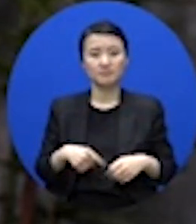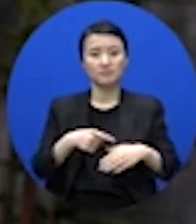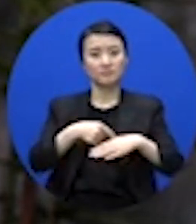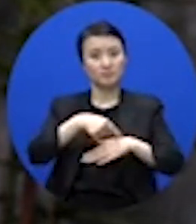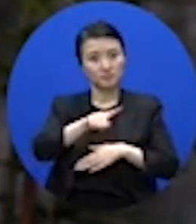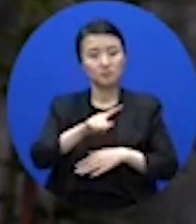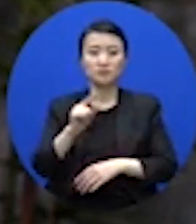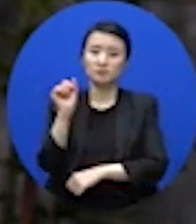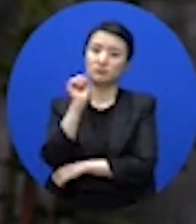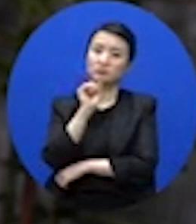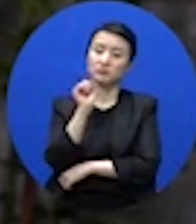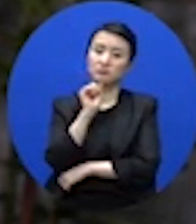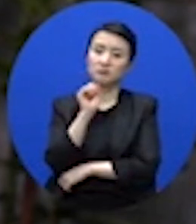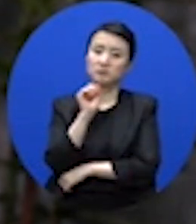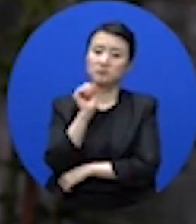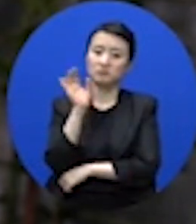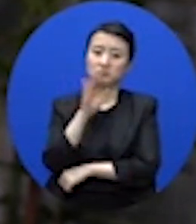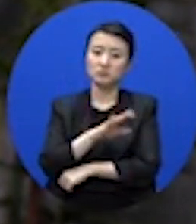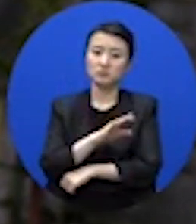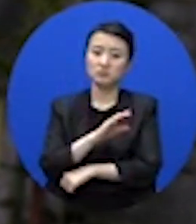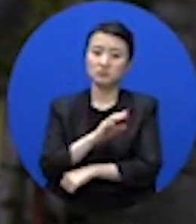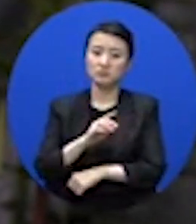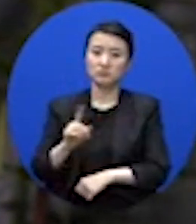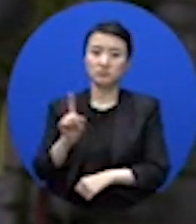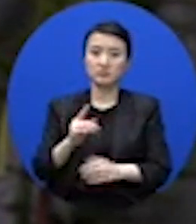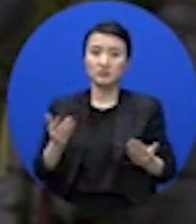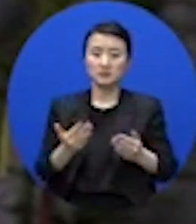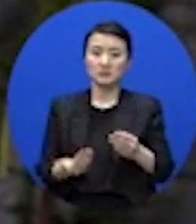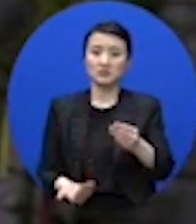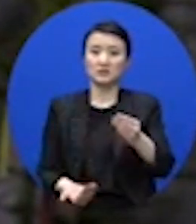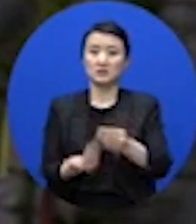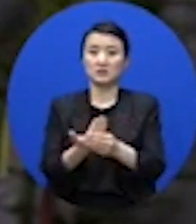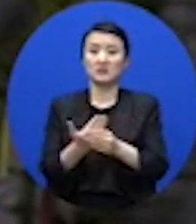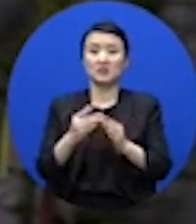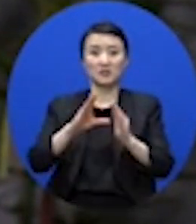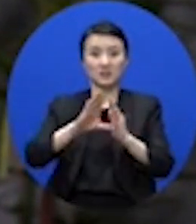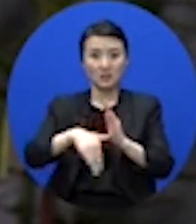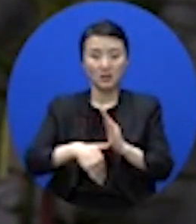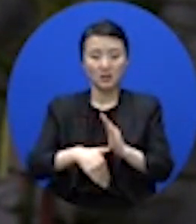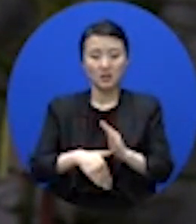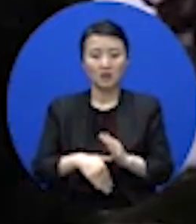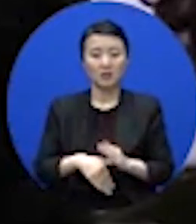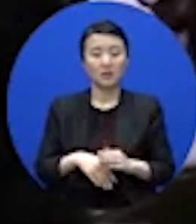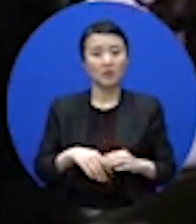나왔는데, 운전을 하고 있는데 무슨 일에 딱 부딪혔을 때 평소에는 그냥 넘어갈 거